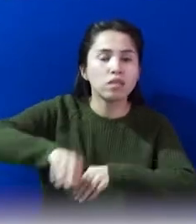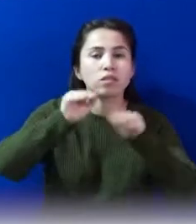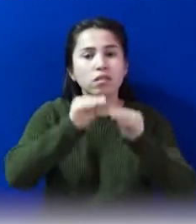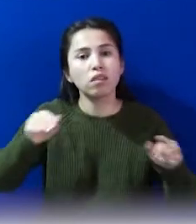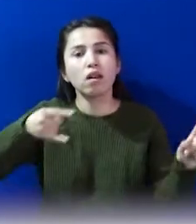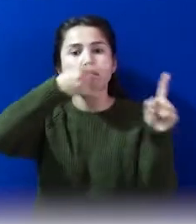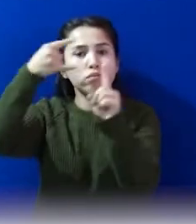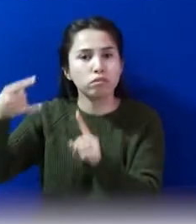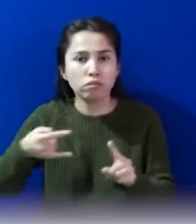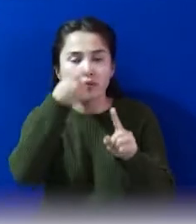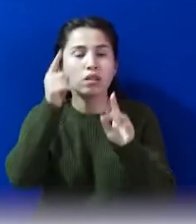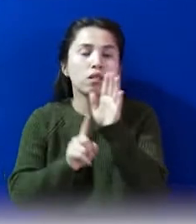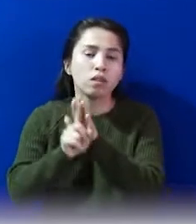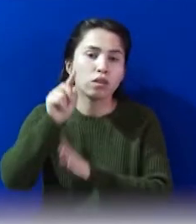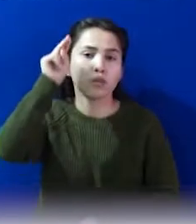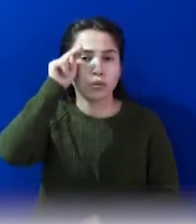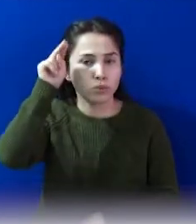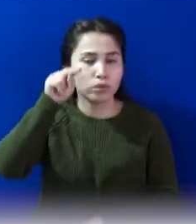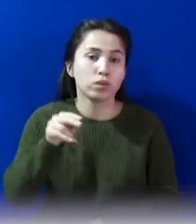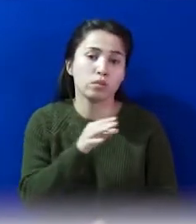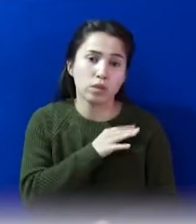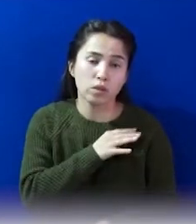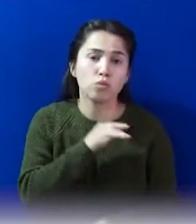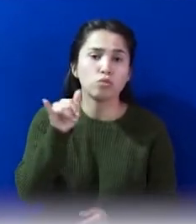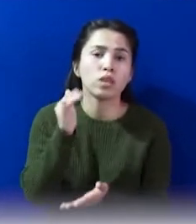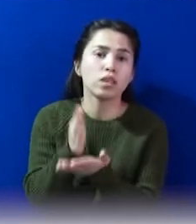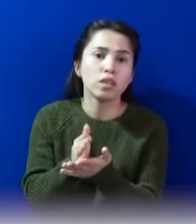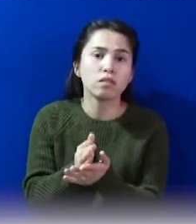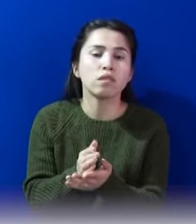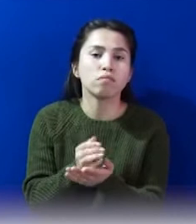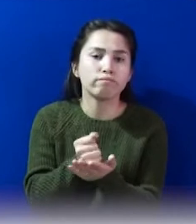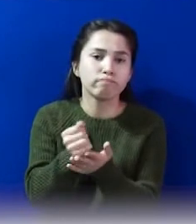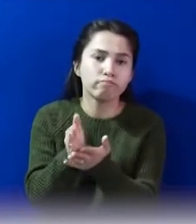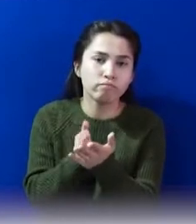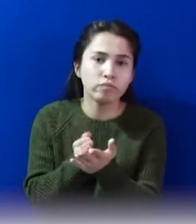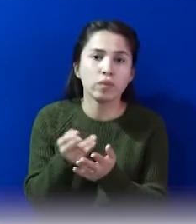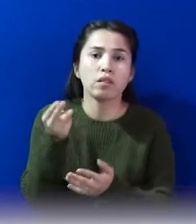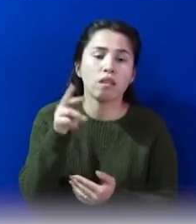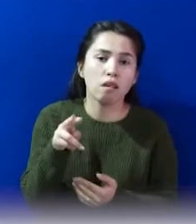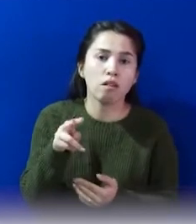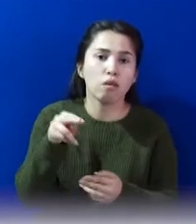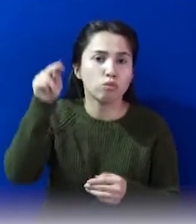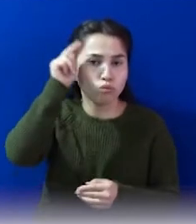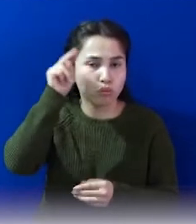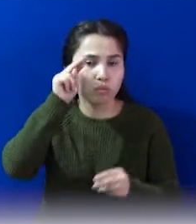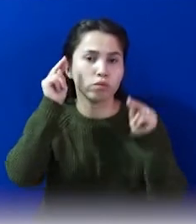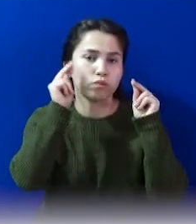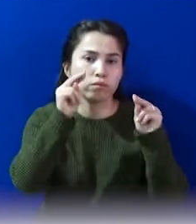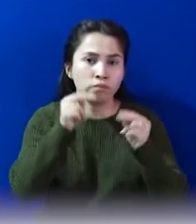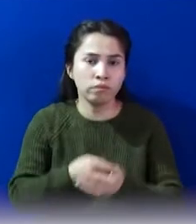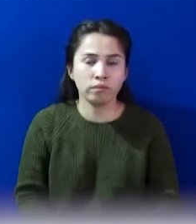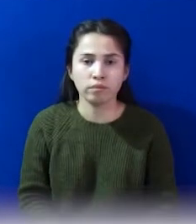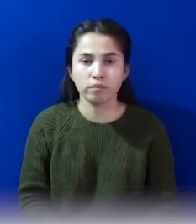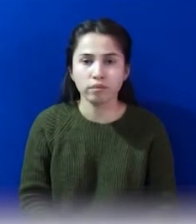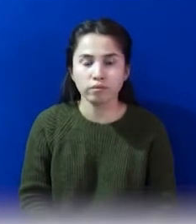главы региона Бердибека Сапарбаева. 2020 год значительно отличается от предыдущих. Внезапно